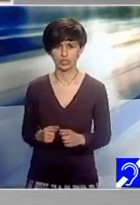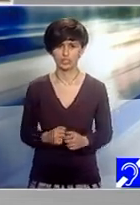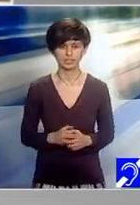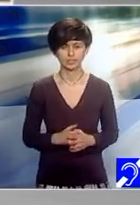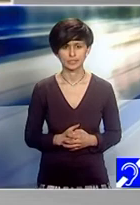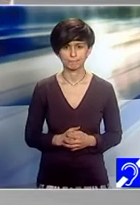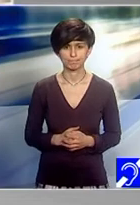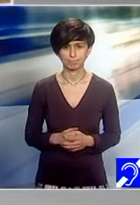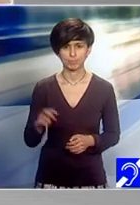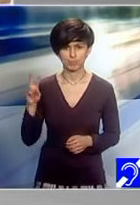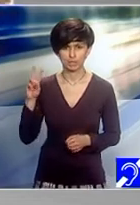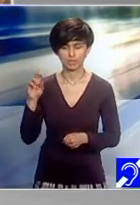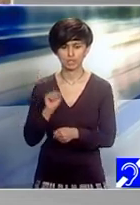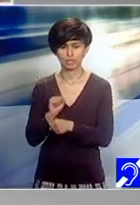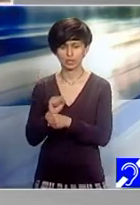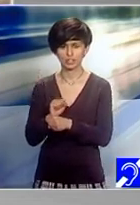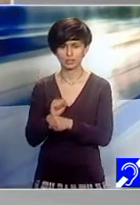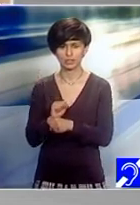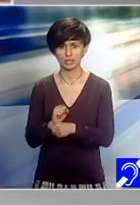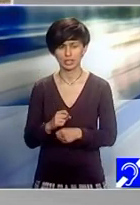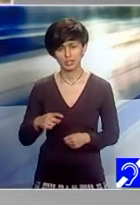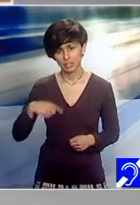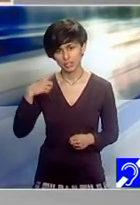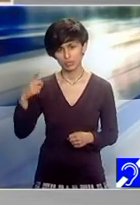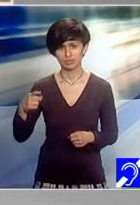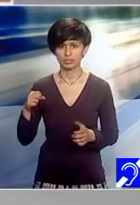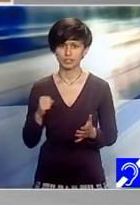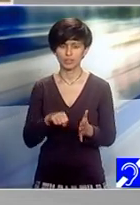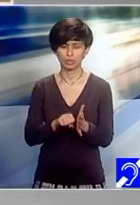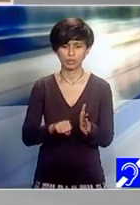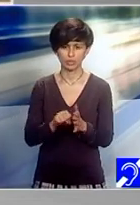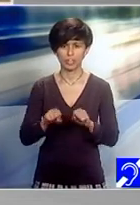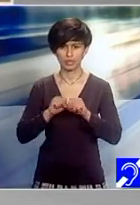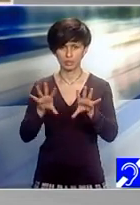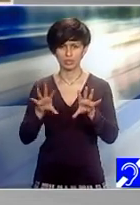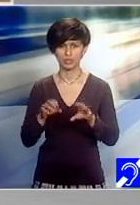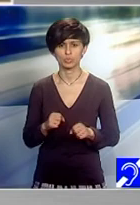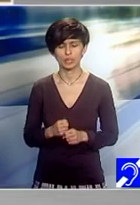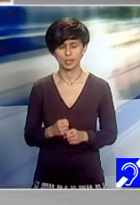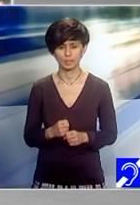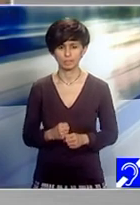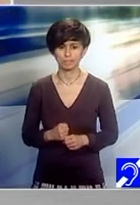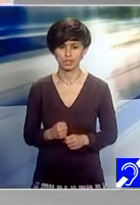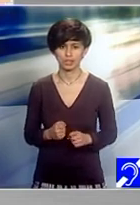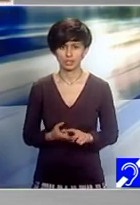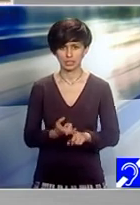Cam în 2 săptămâni o să fie o emisiune dincolo de sport realizată la Carei cu Ștefan Birtala și Cristian Gațu.